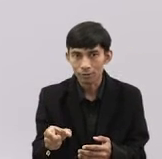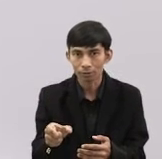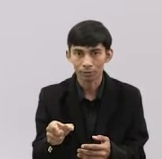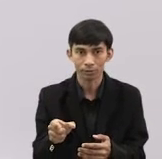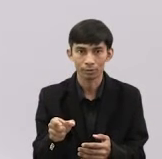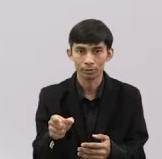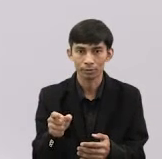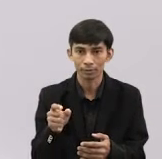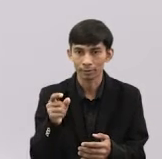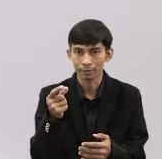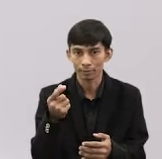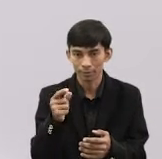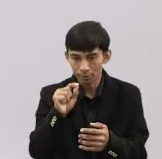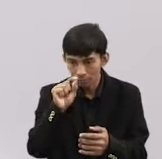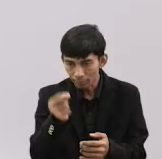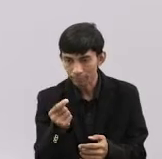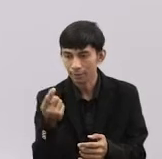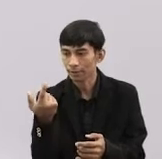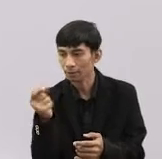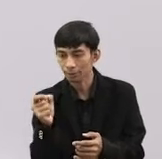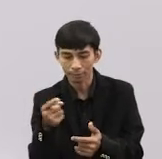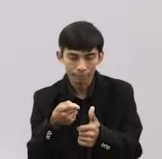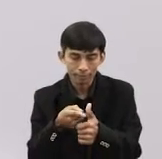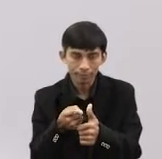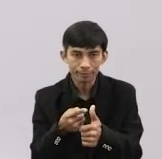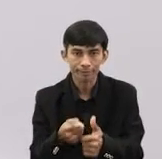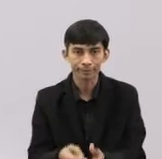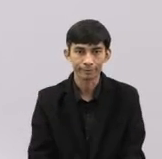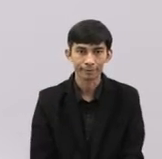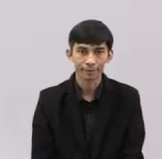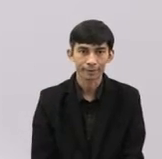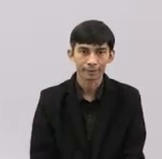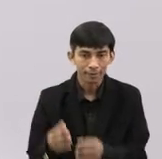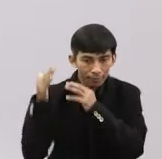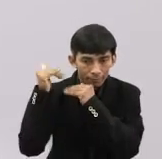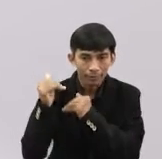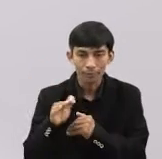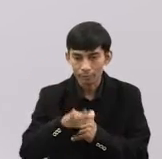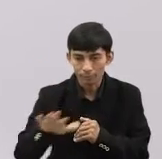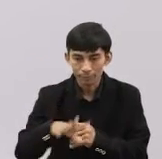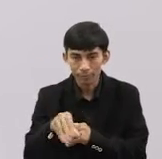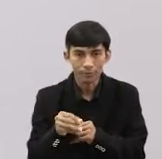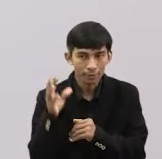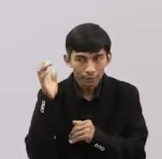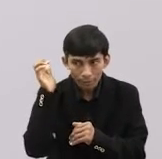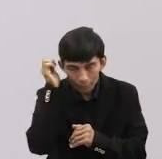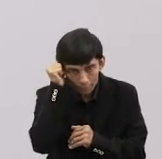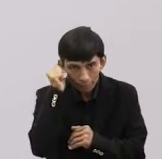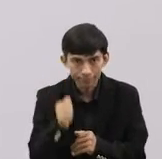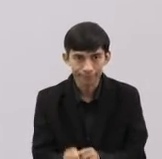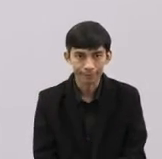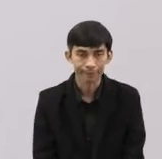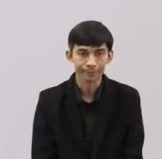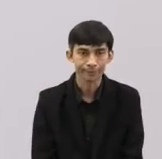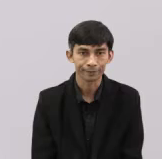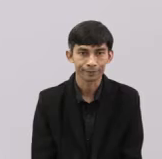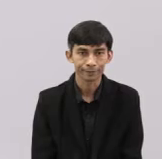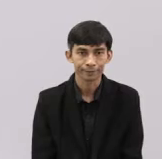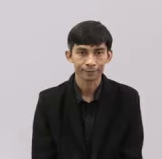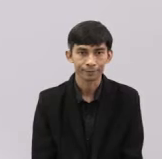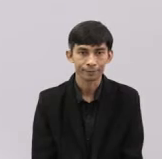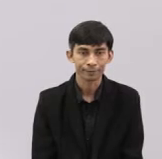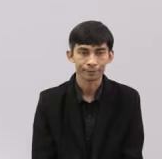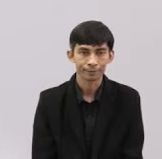Mốc mùn. Chà. Chẳng. Nè cụ sẵn khâm là con chàm hơi. Nè bí nít nè cụ xong ai con tặng ọc